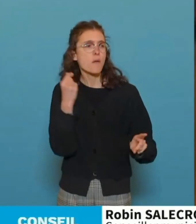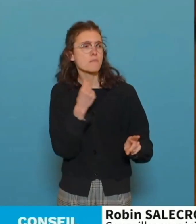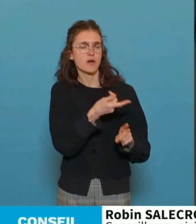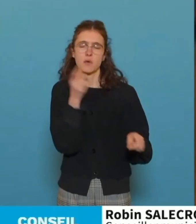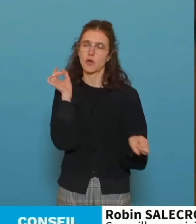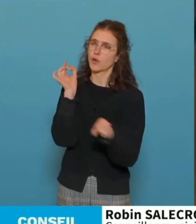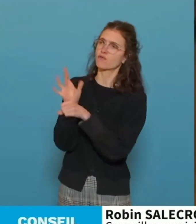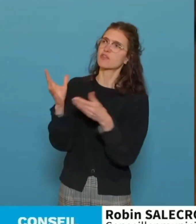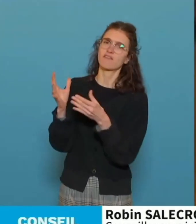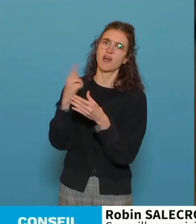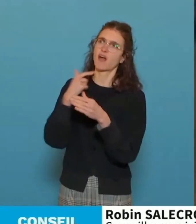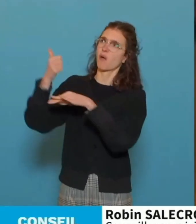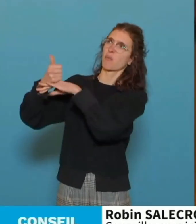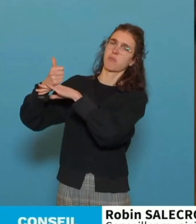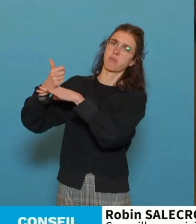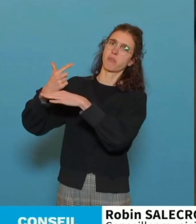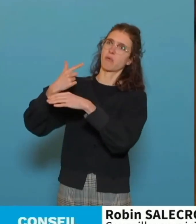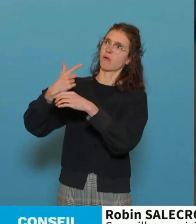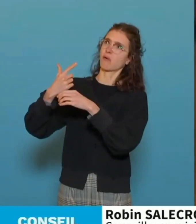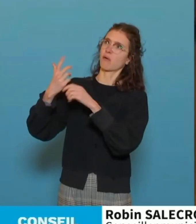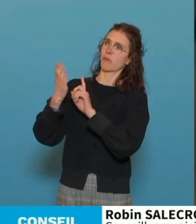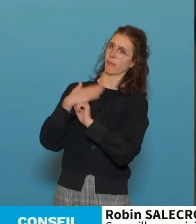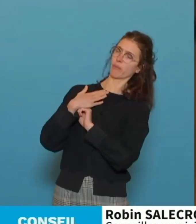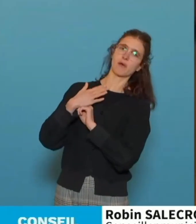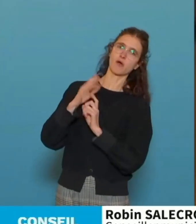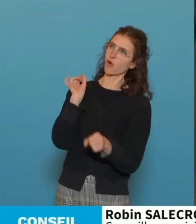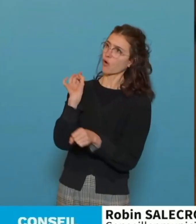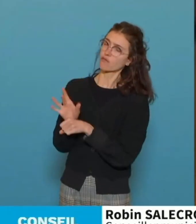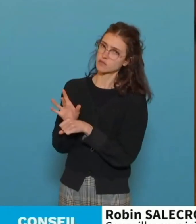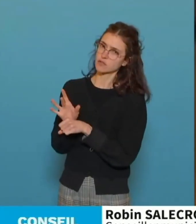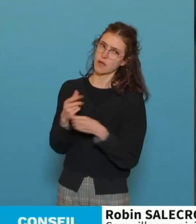d'asservissement de son semblable, je me suis senti solidaire de son acte. Je vous remercie de votre attention.